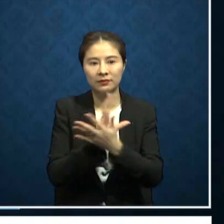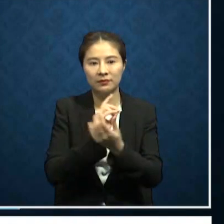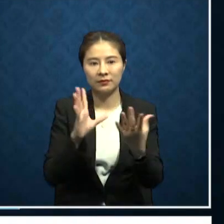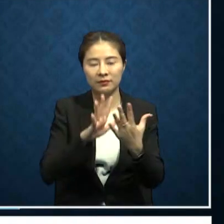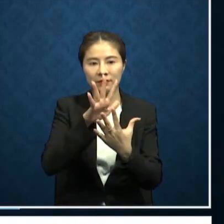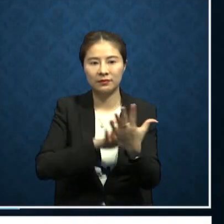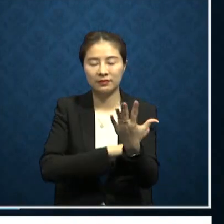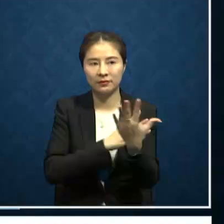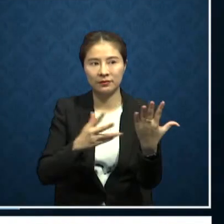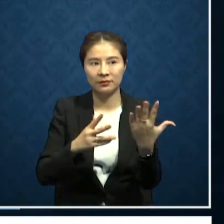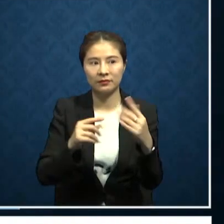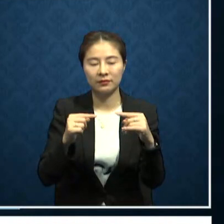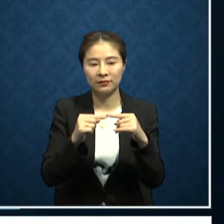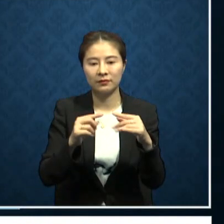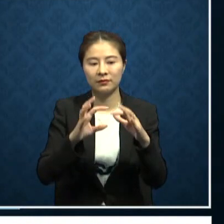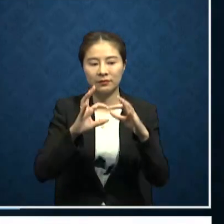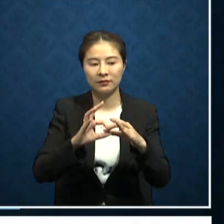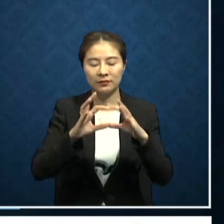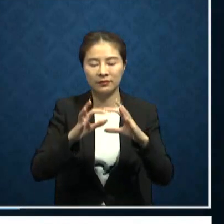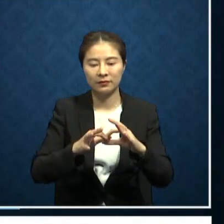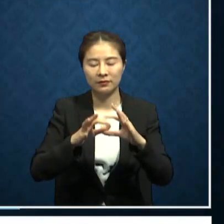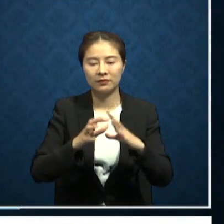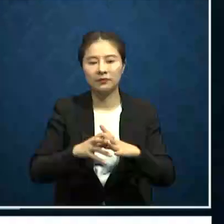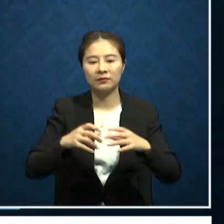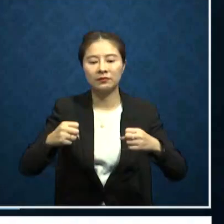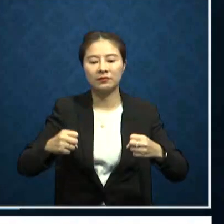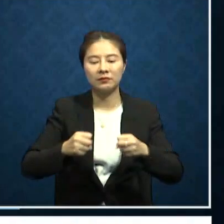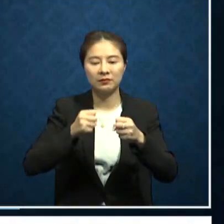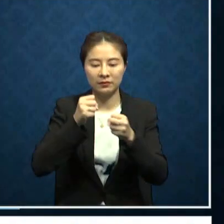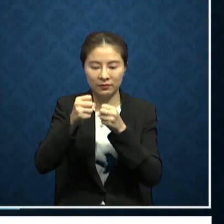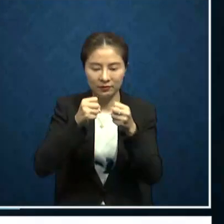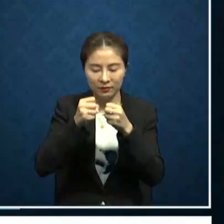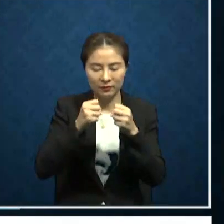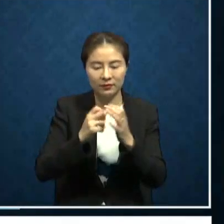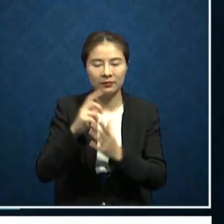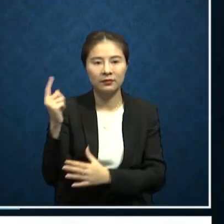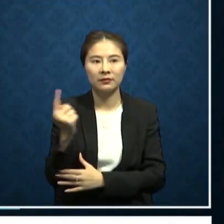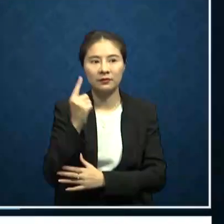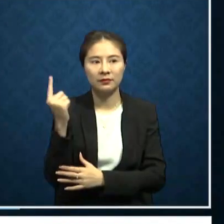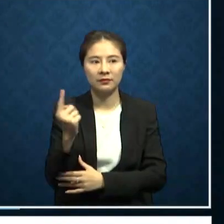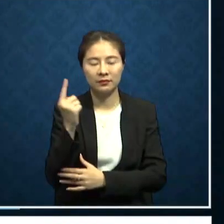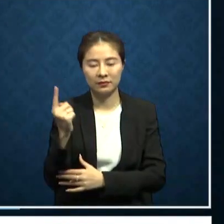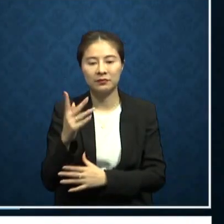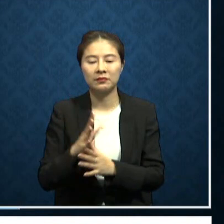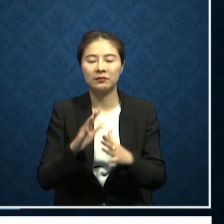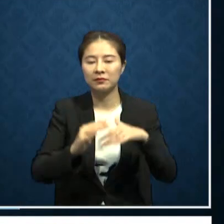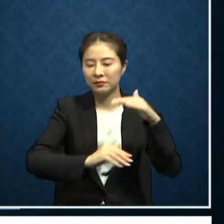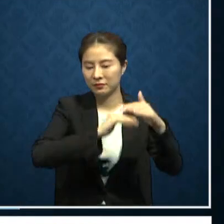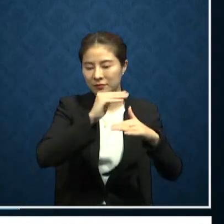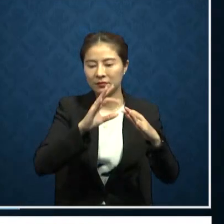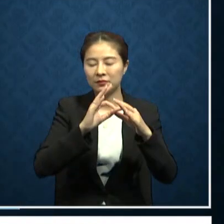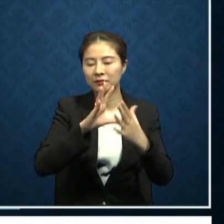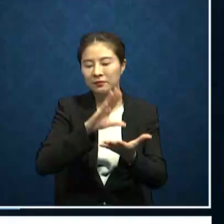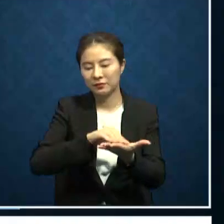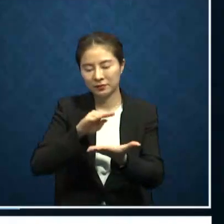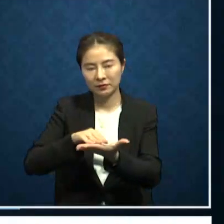กลยุทธ์ซอพด้านกีฬาศิลปะการต่อสู้และการท่องเที่ยวนะคะโดยดำเนินการรวบรวมข้อเท็จจริงหรายละเอียดองค์ความ